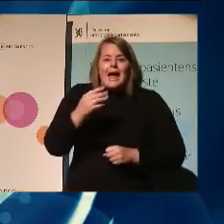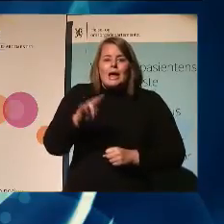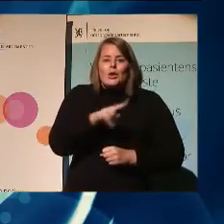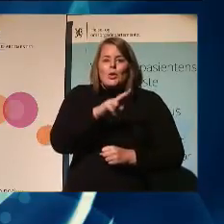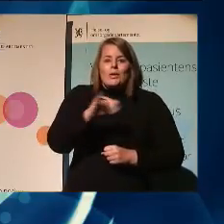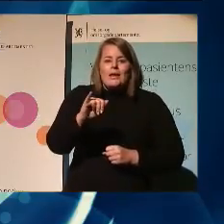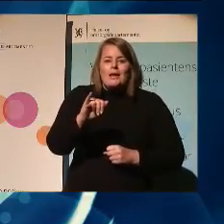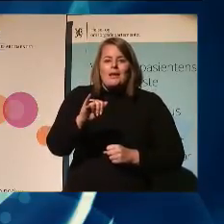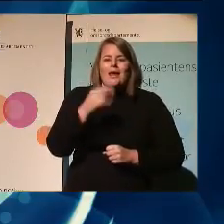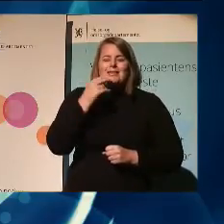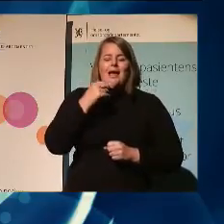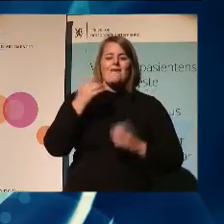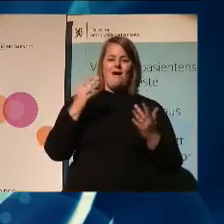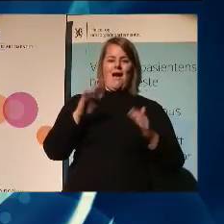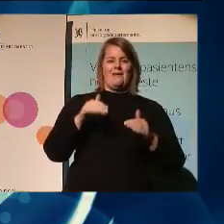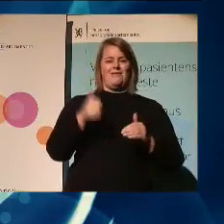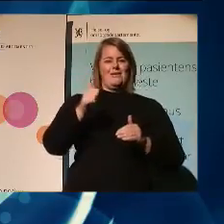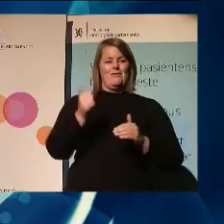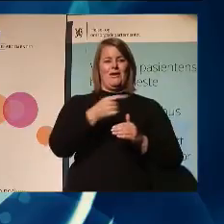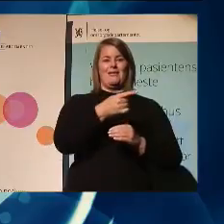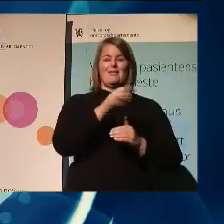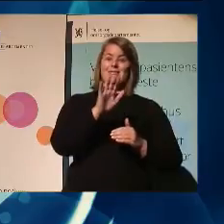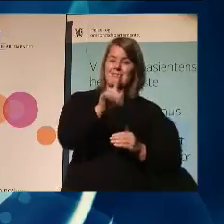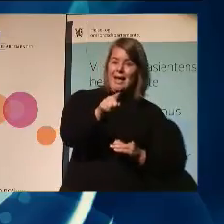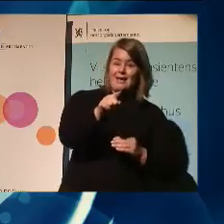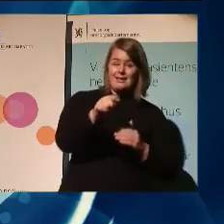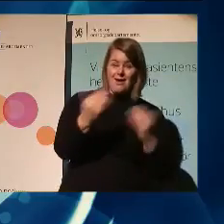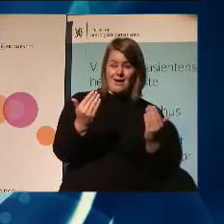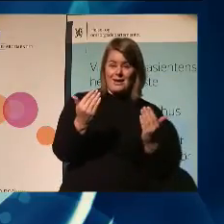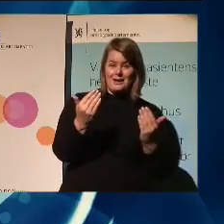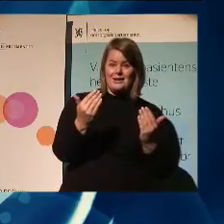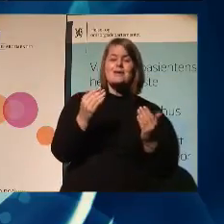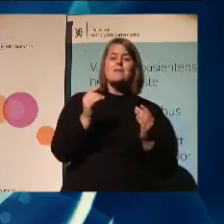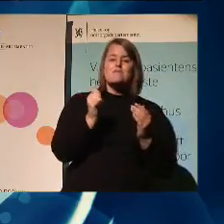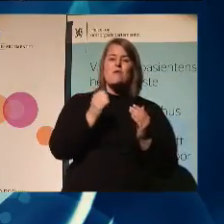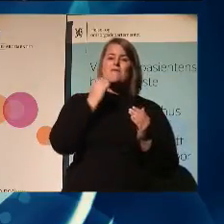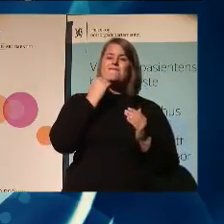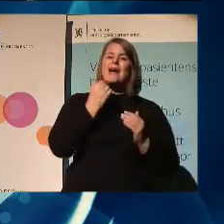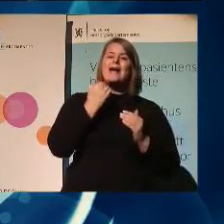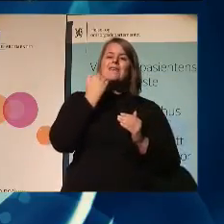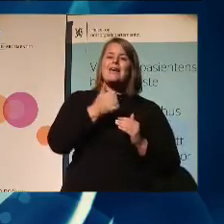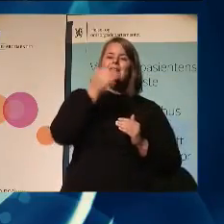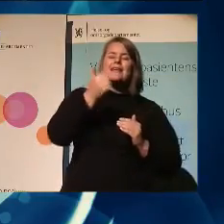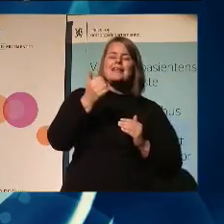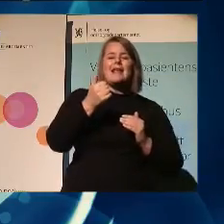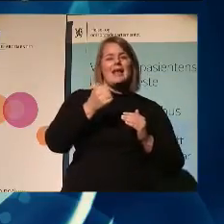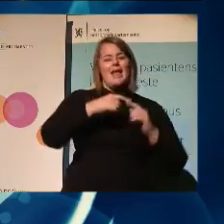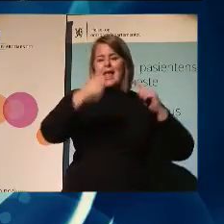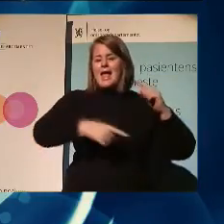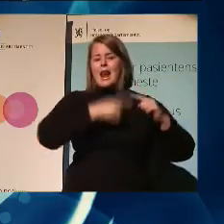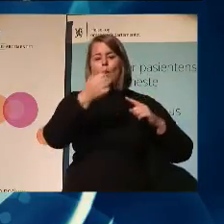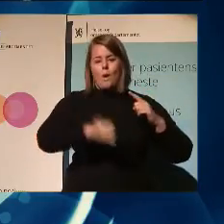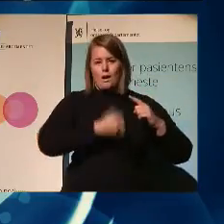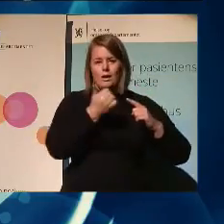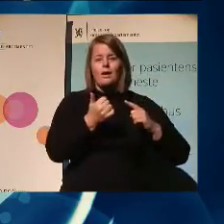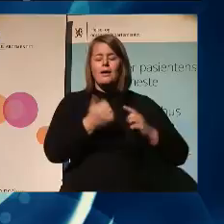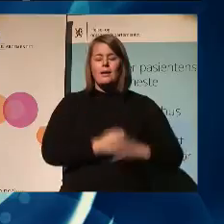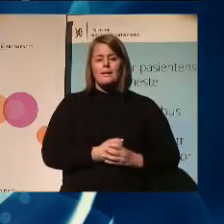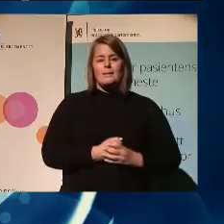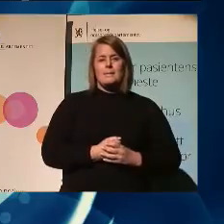deg dagen? Hva viktig for deg dagen bør være hver dag hele året. Og ikke bare om dagen, for å si det sånn. Vi driver jo 24/7. Men det